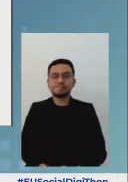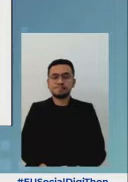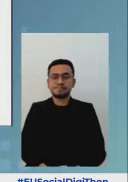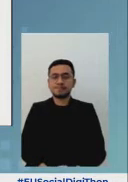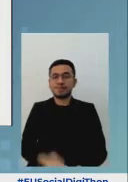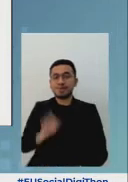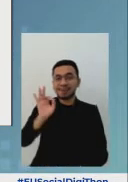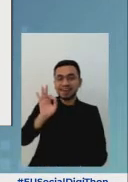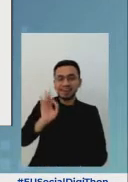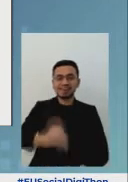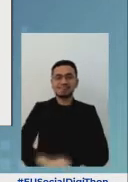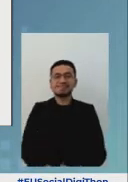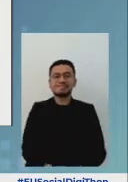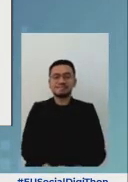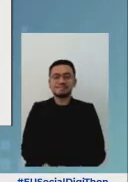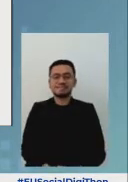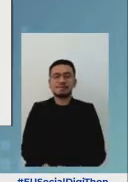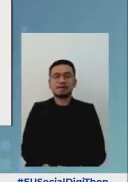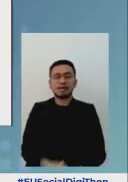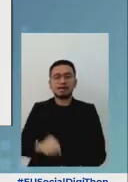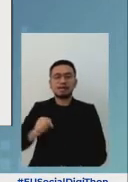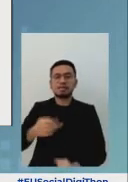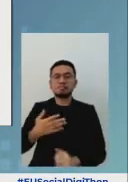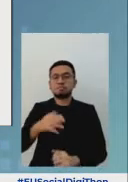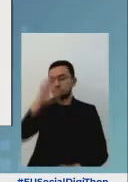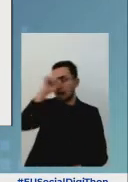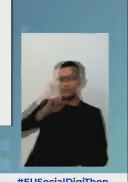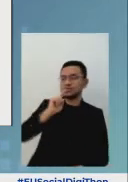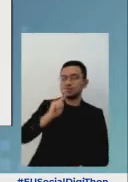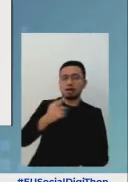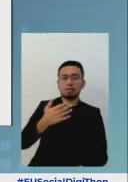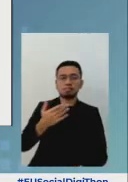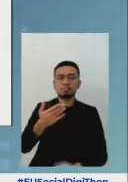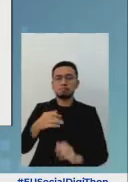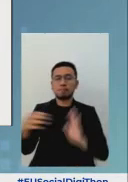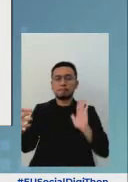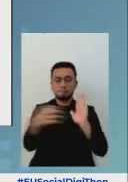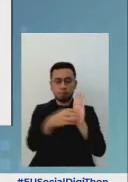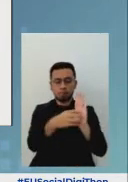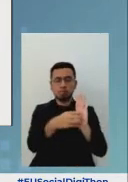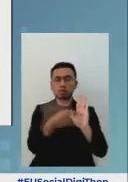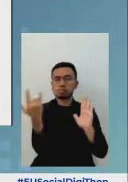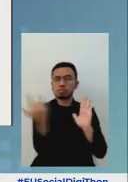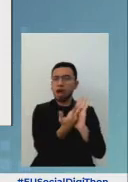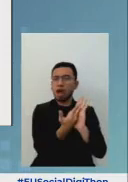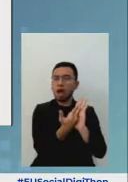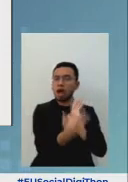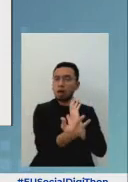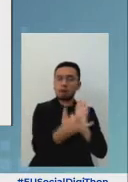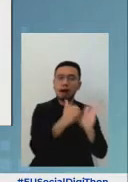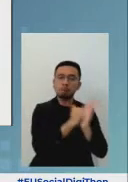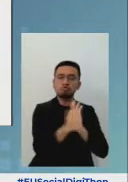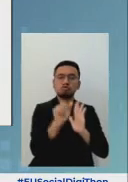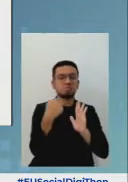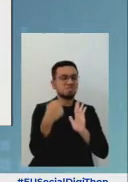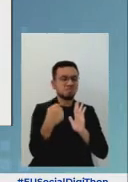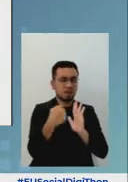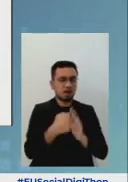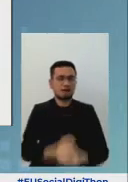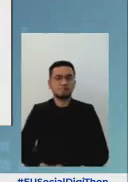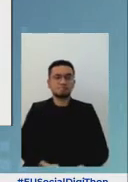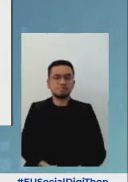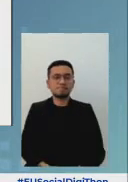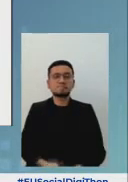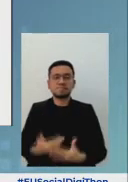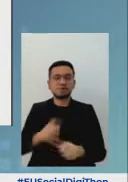Oke, fahamilah kekuatan jejak digital ya. Jejak digital itu kejam kawan ya. Oke, kayaknya udah cukup